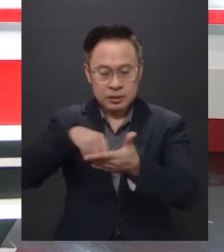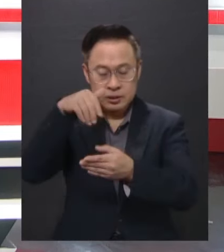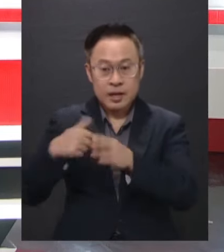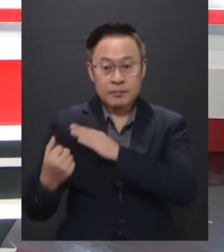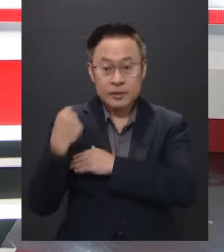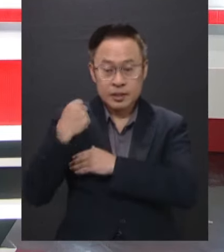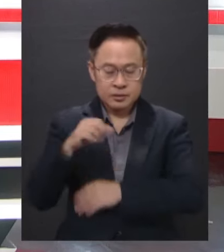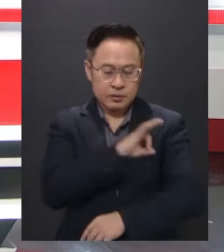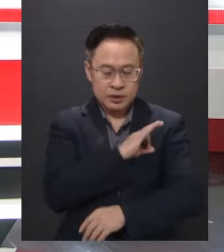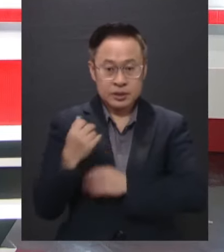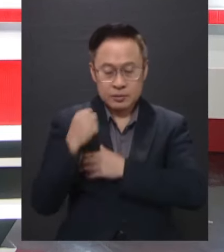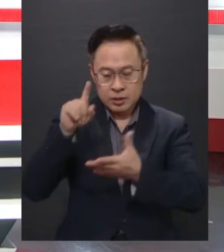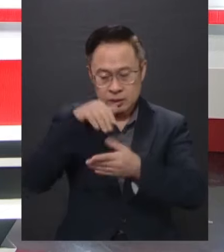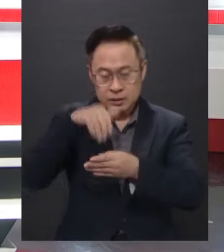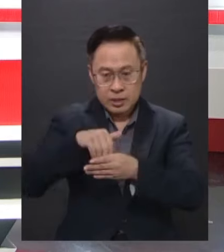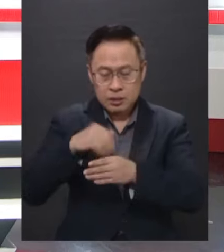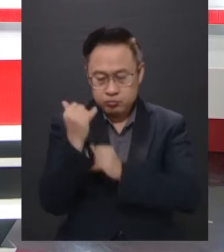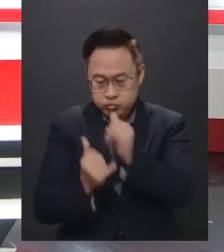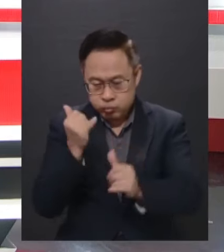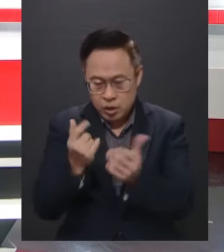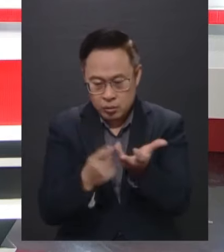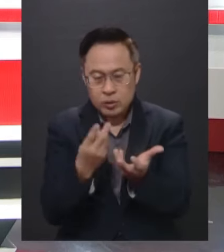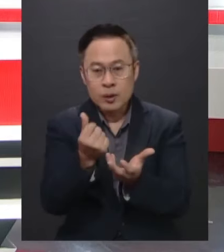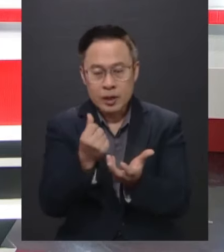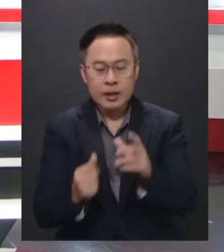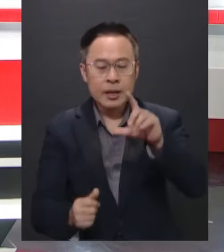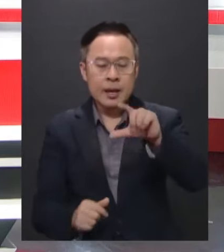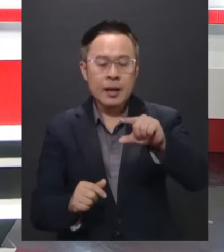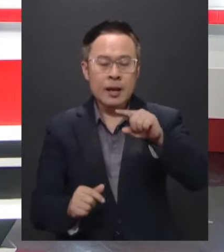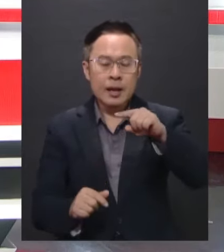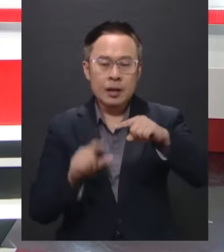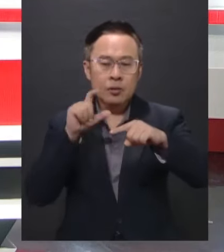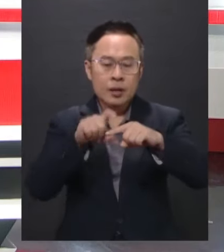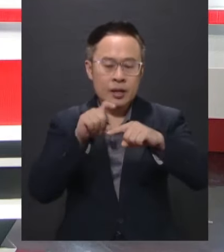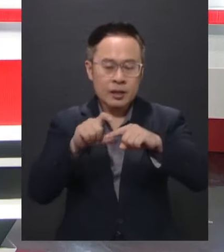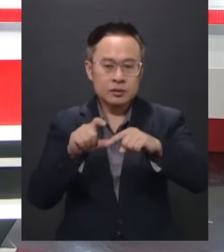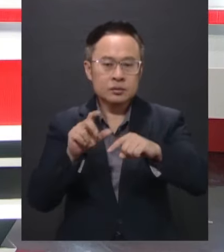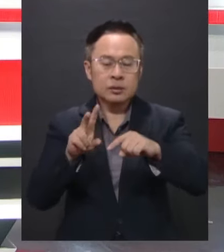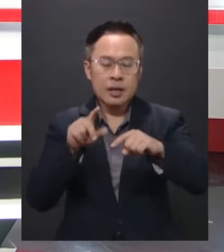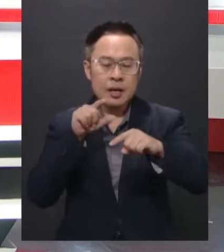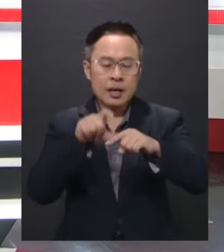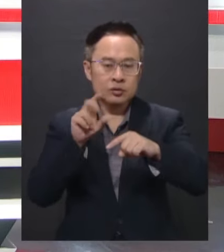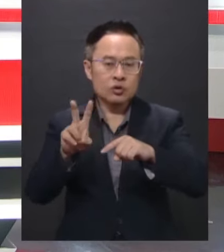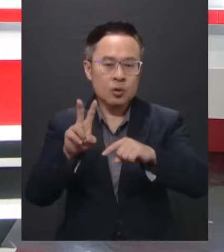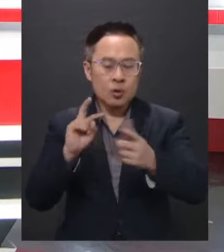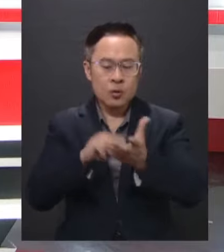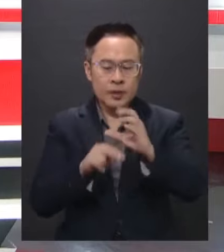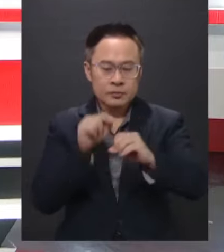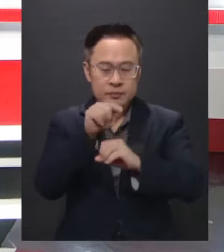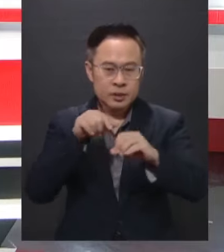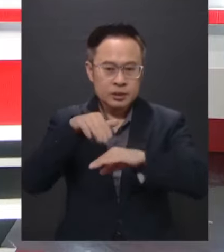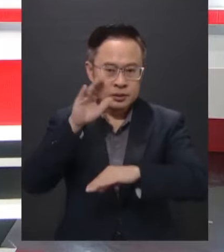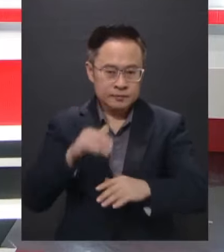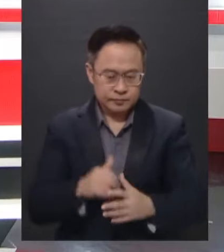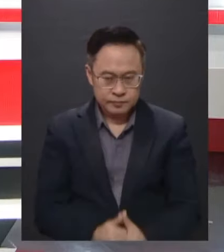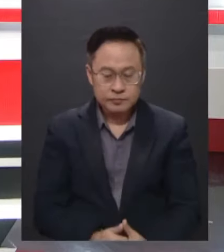างกว่าจะทราบว่าใครจะเป็นนายกสมาคมกีฬาฟุตบอลคนต่อไปค่ะเริ่มไล่เรียงกันไปนะคะช่วงเช้านี่จะมีการประชุ